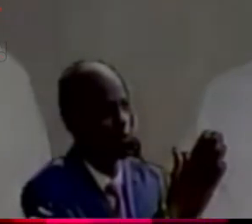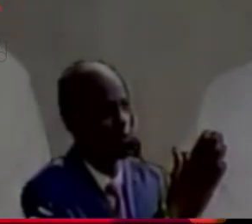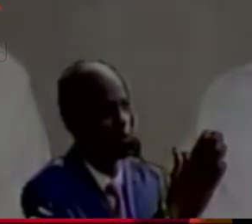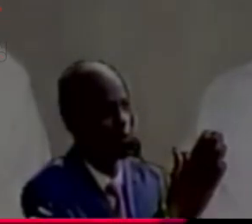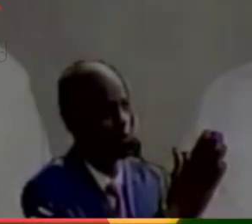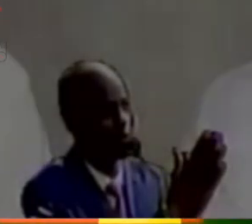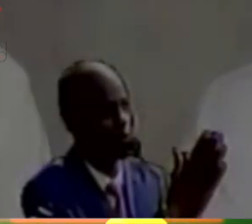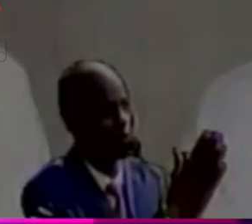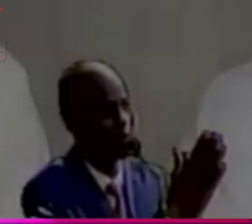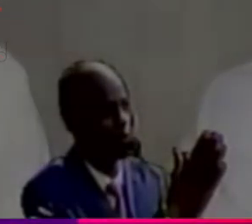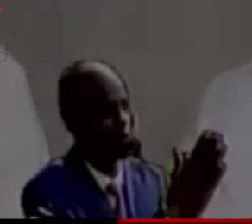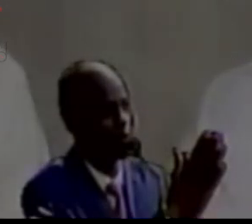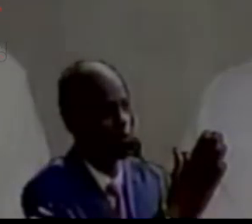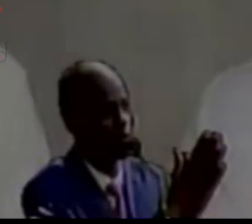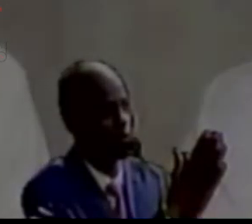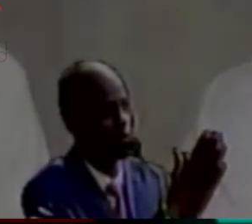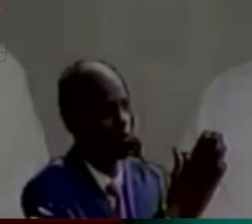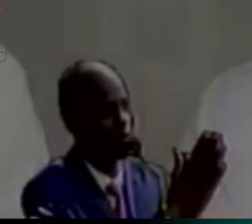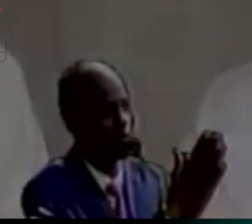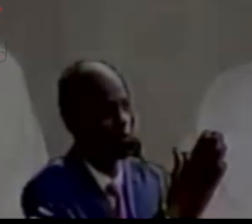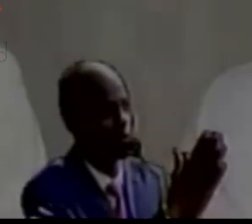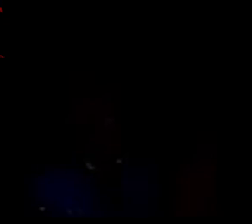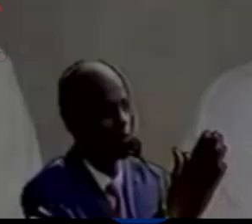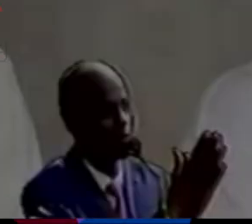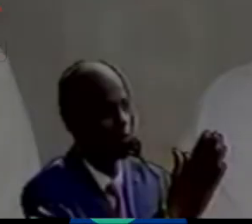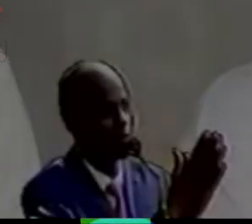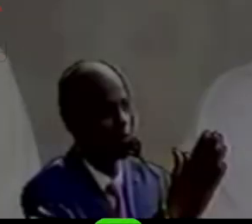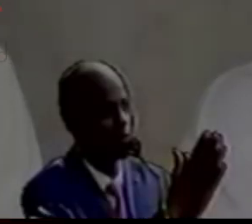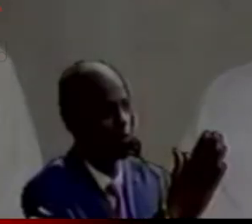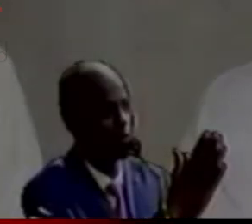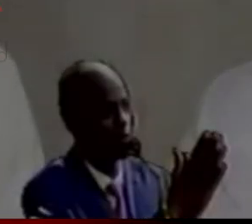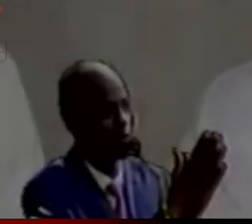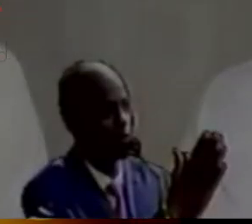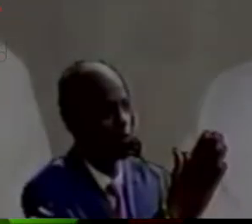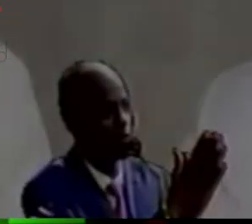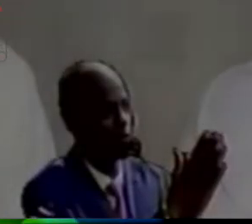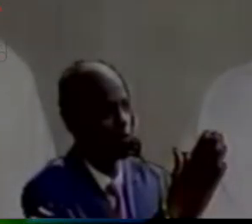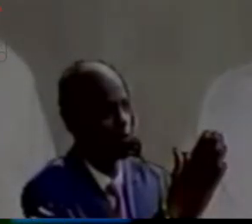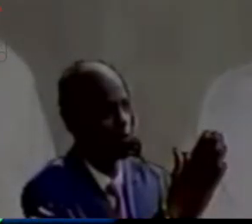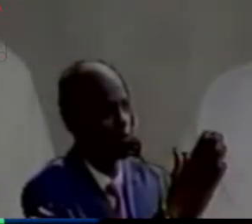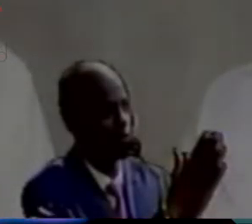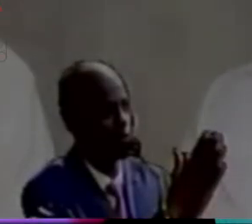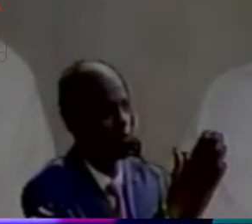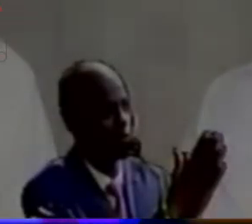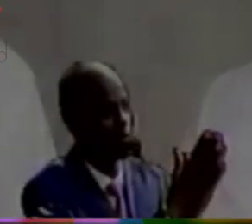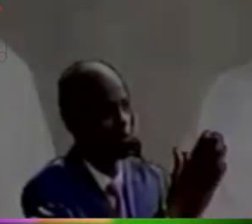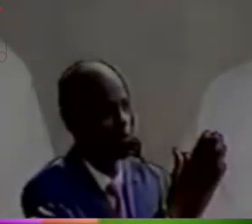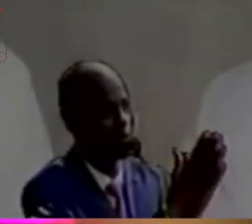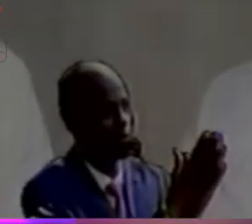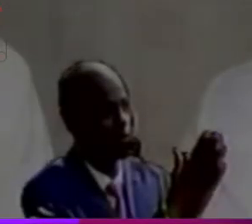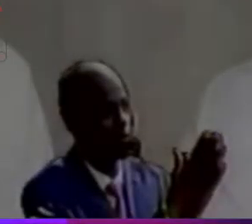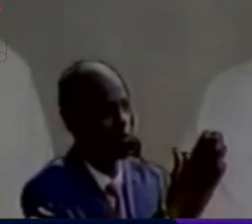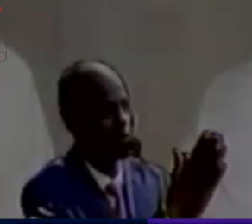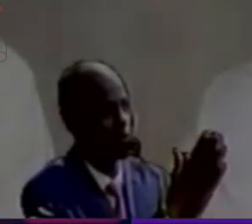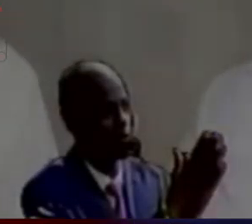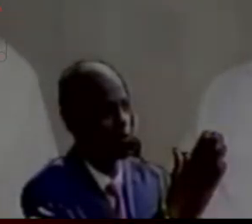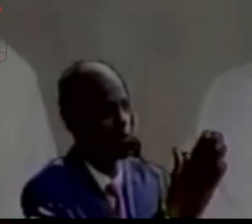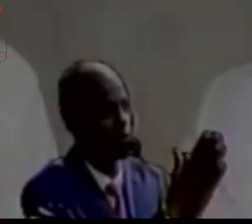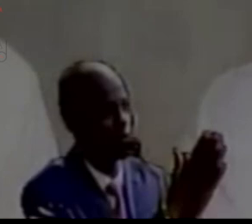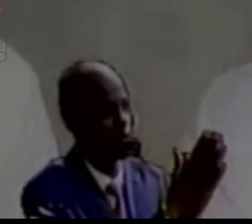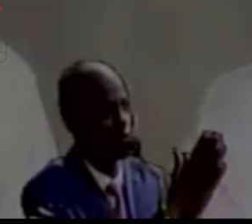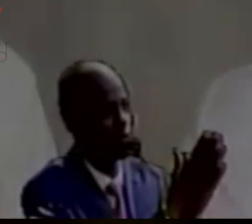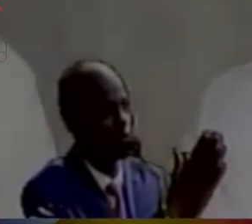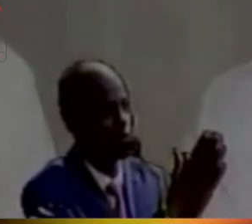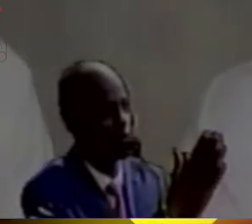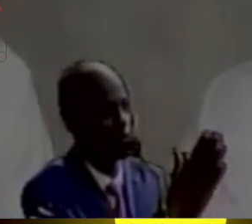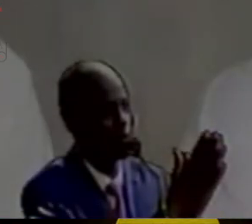que vous passiez avec l'entreprise locale. Ça veut dire, si toutefois, vous avez acheté des produits, donc nous encourageons que acheter des